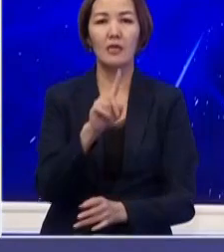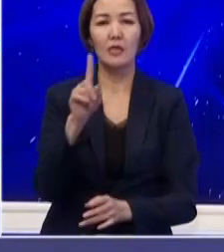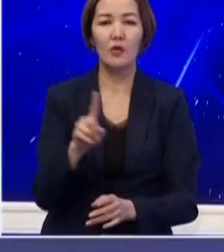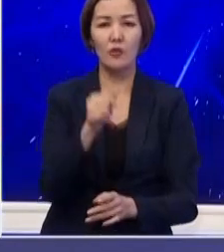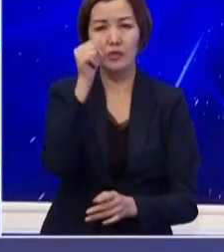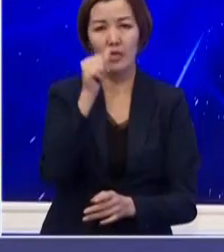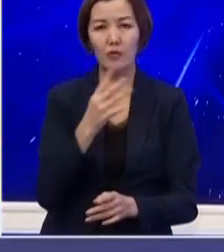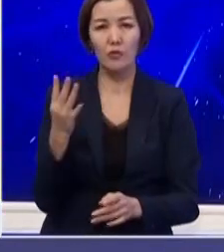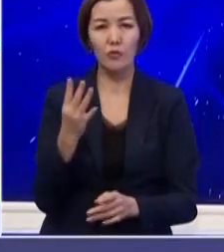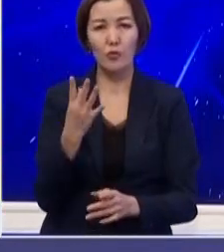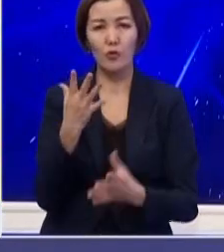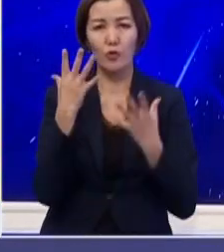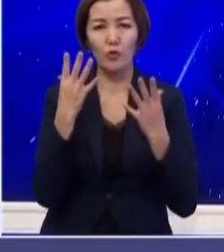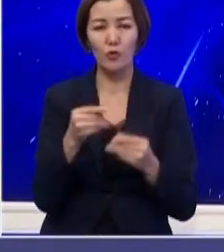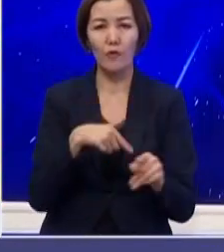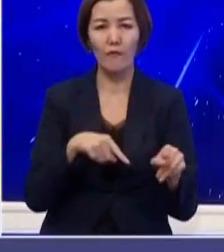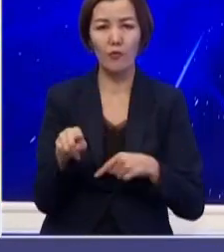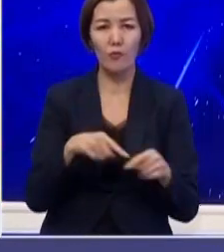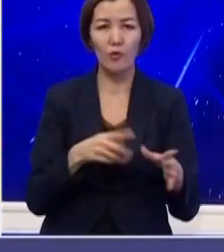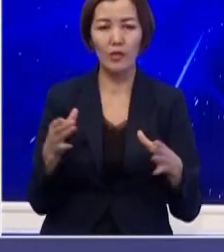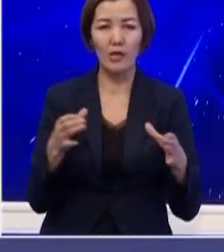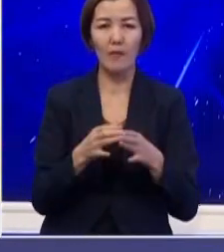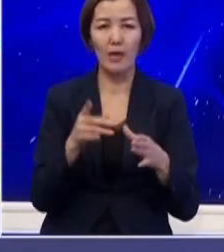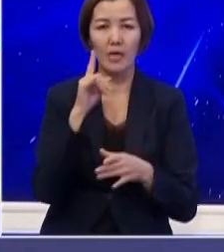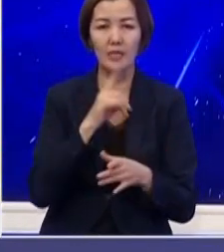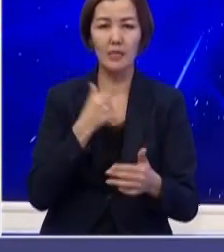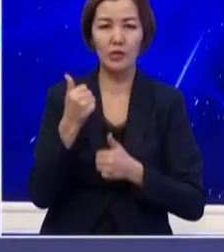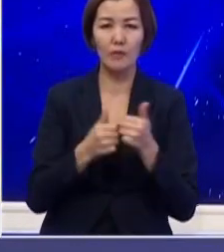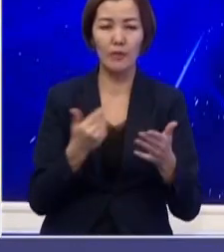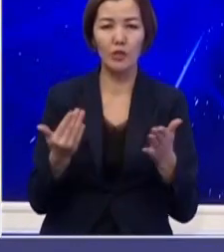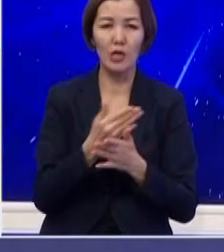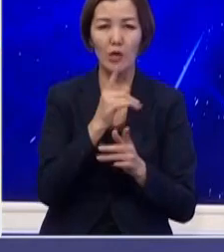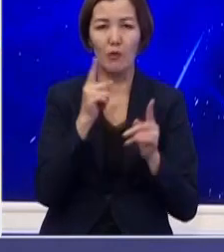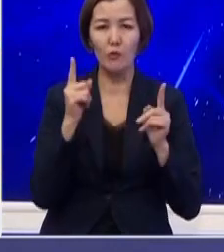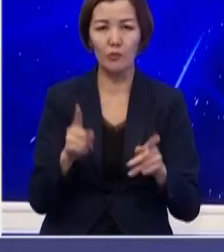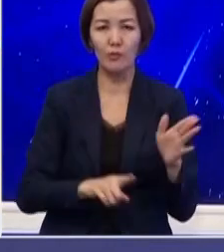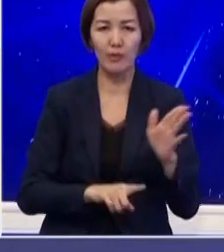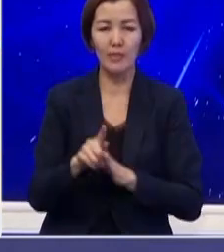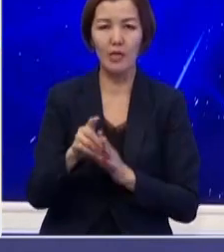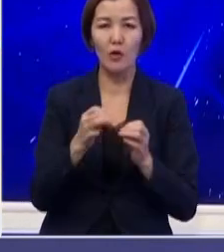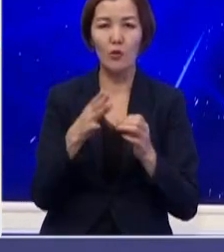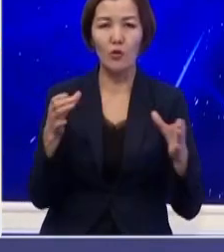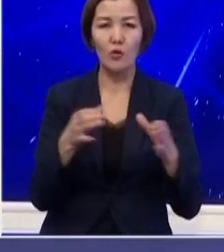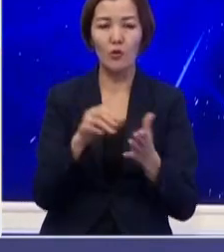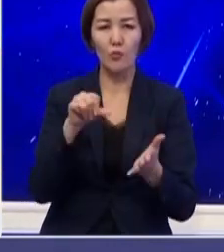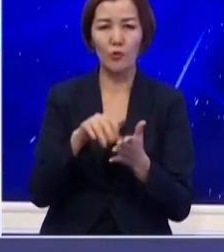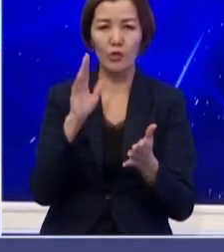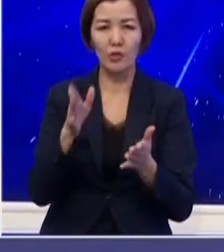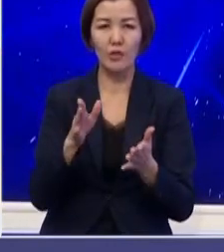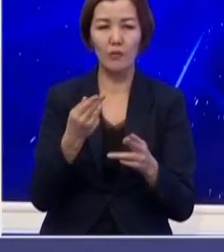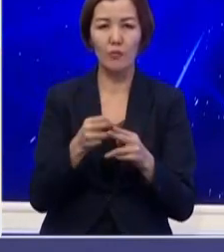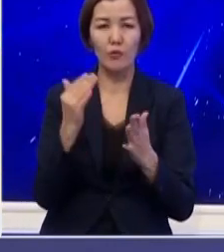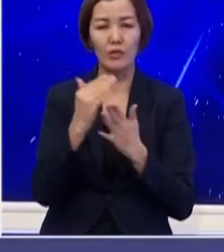Наурыз айының 4-ті күні футболдан премьер-лига командалар арасында Қазақстан чемпионатының жаңа маусымы басталады. Онда 14 клуб өнер көрсететін